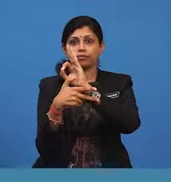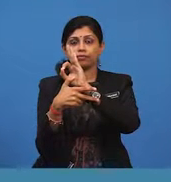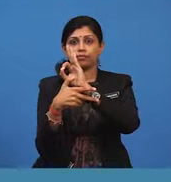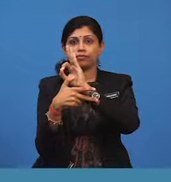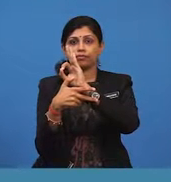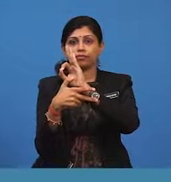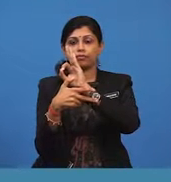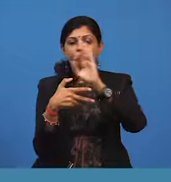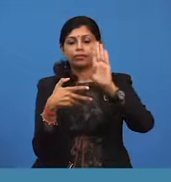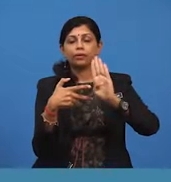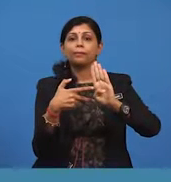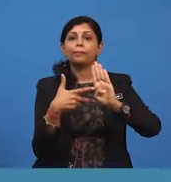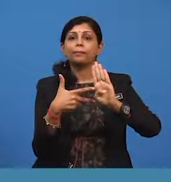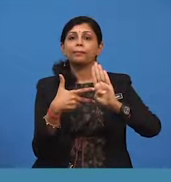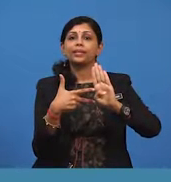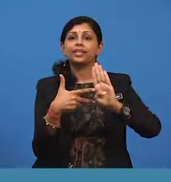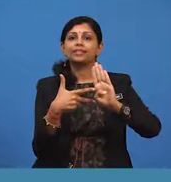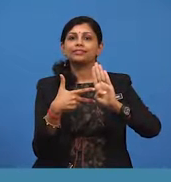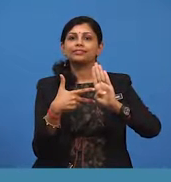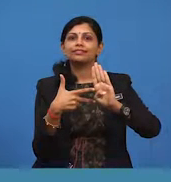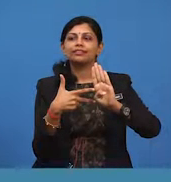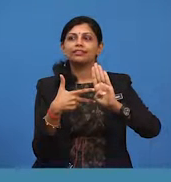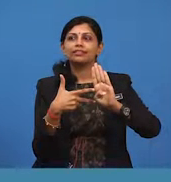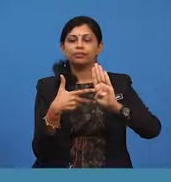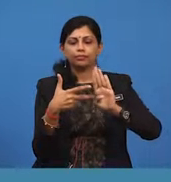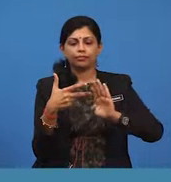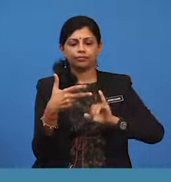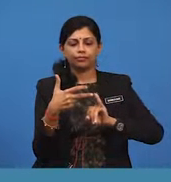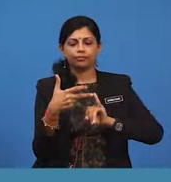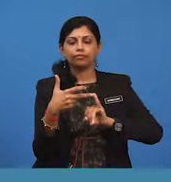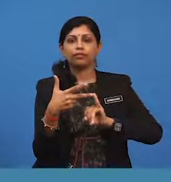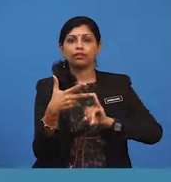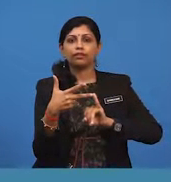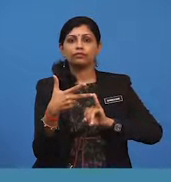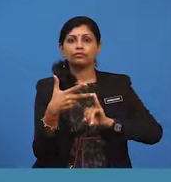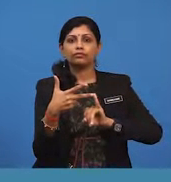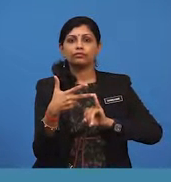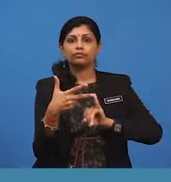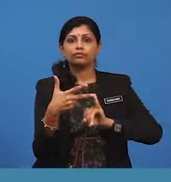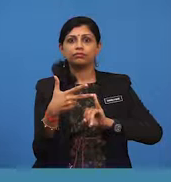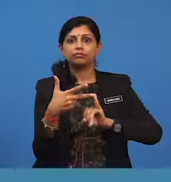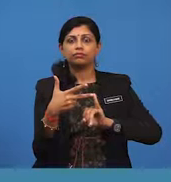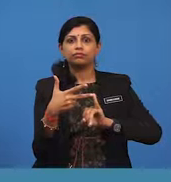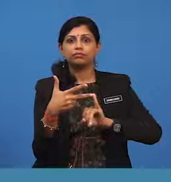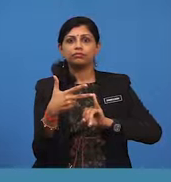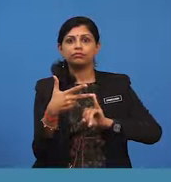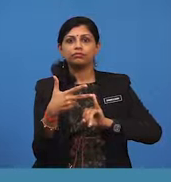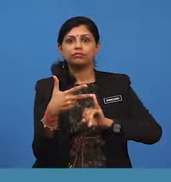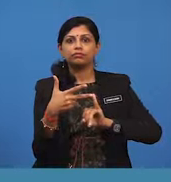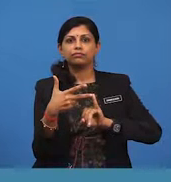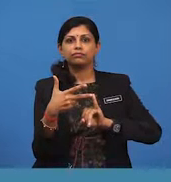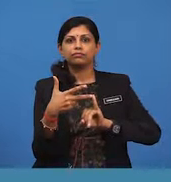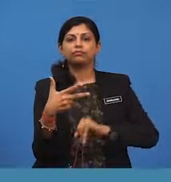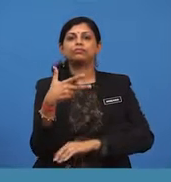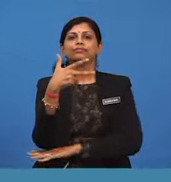daya, jari telunjuk menunjukkan arah medan magnet dan jari tengah menunjukkan arah arus